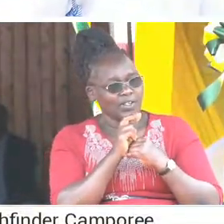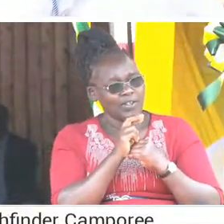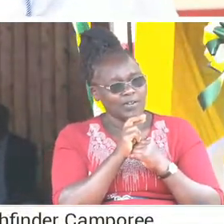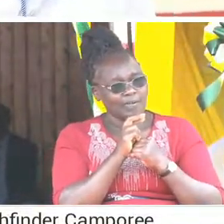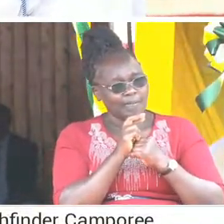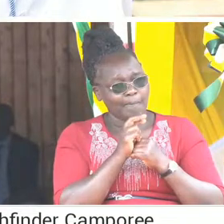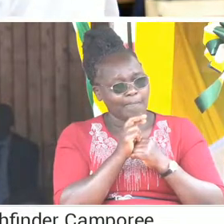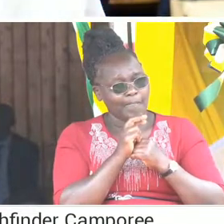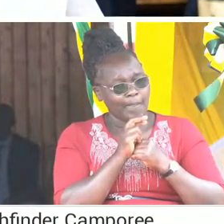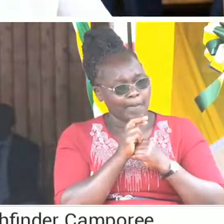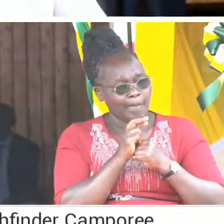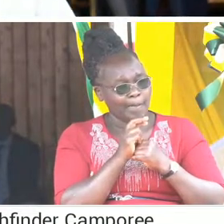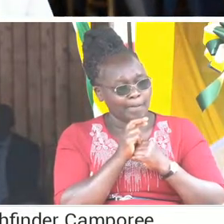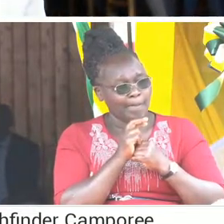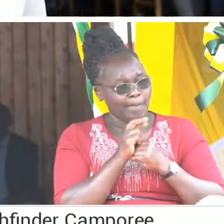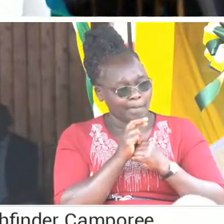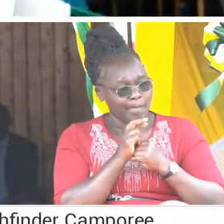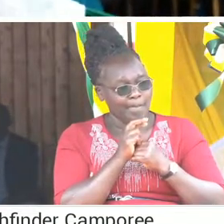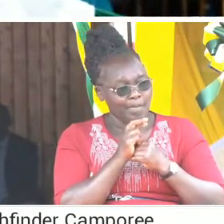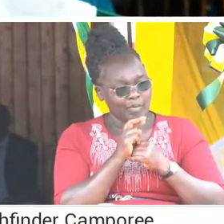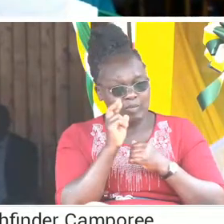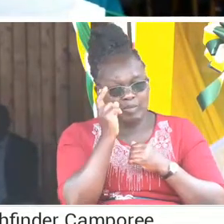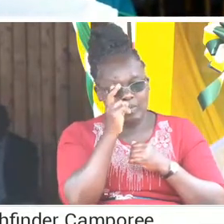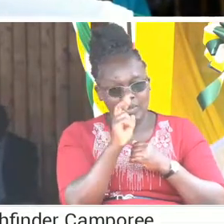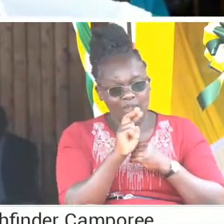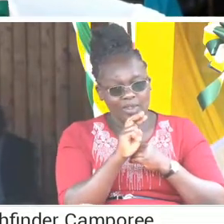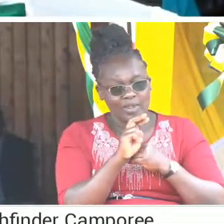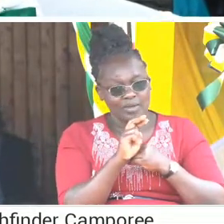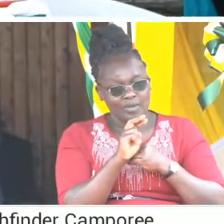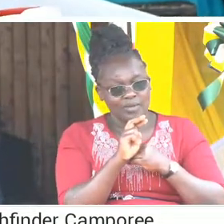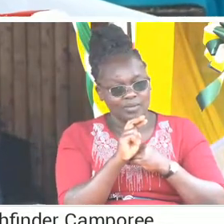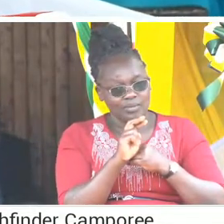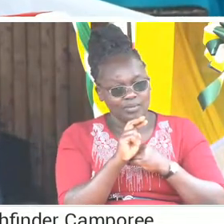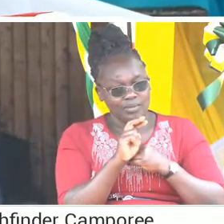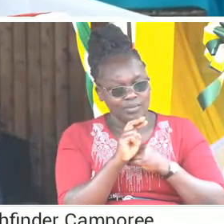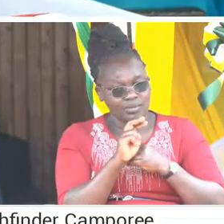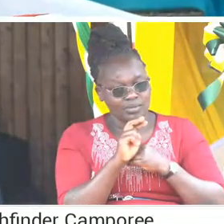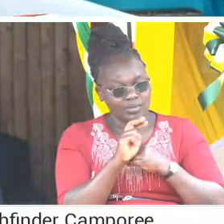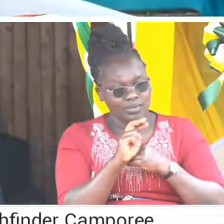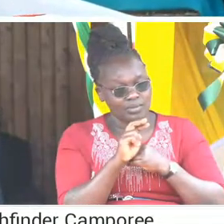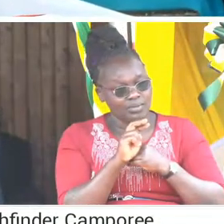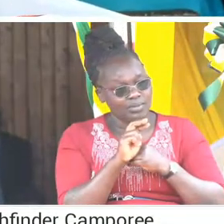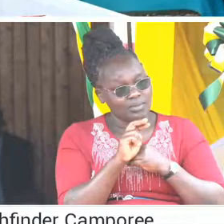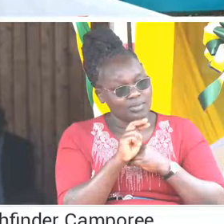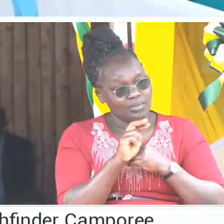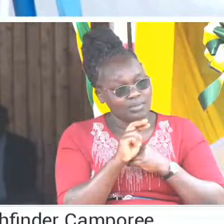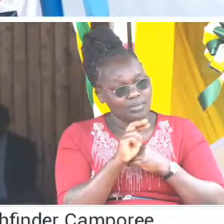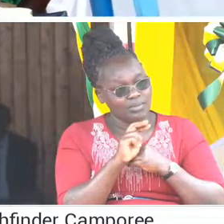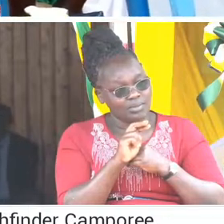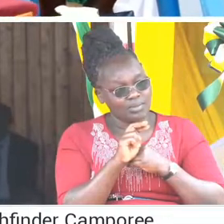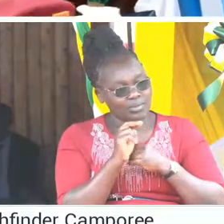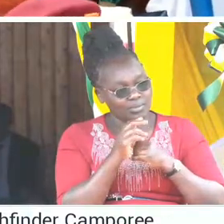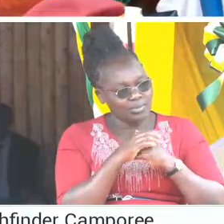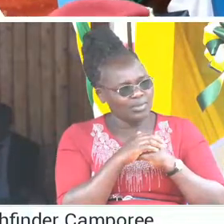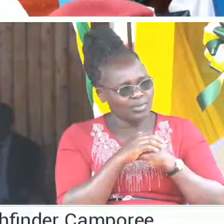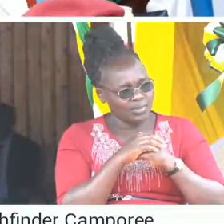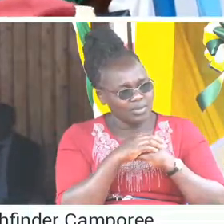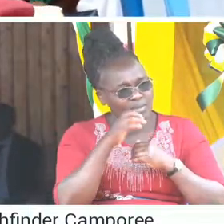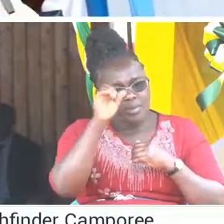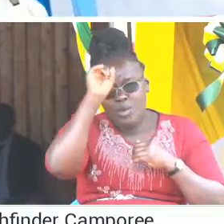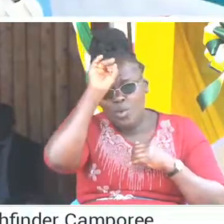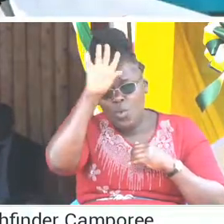ya. Mbona mimi siju kusema? Aya ya ya ya ya. Hey.